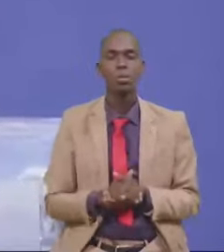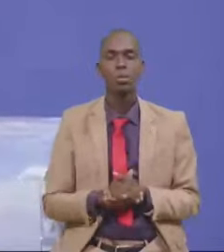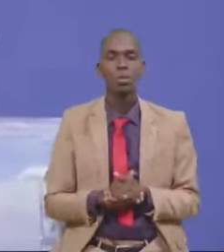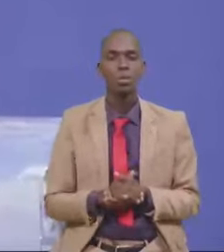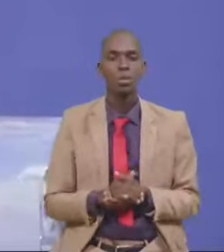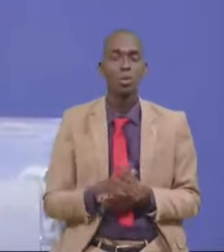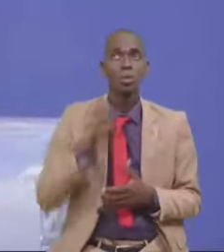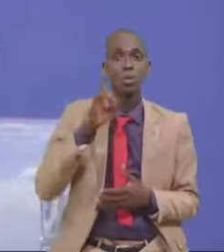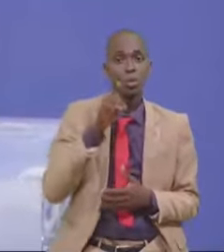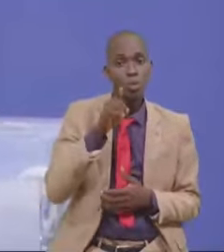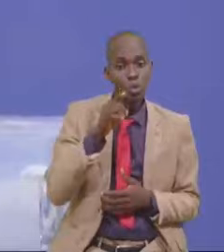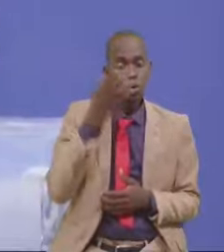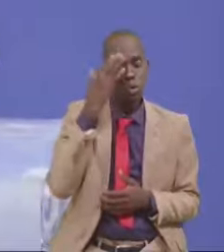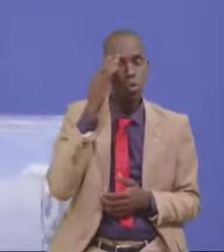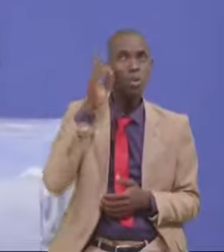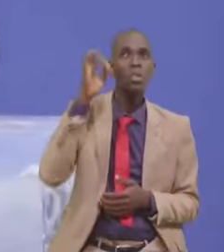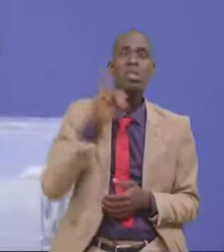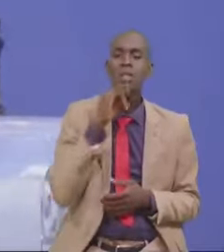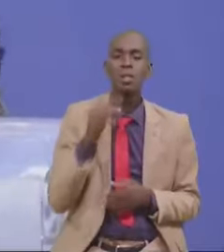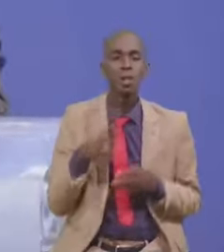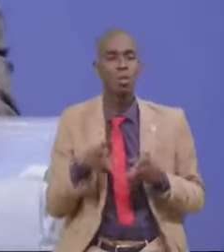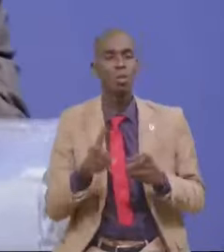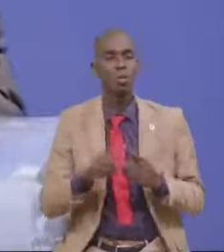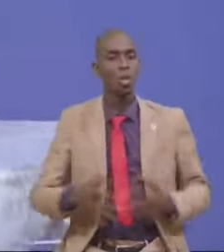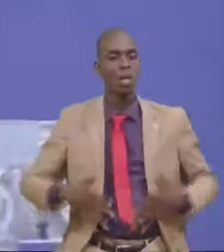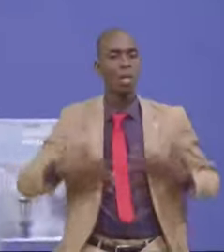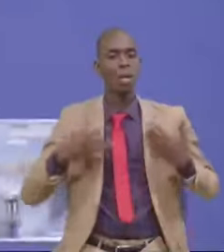Il est le chemin qui conduit à la vie éternelle.